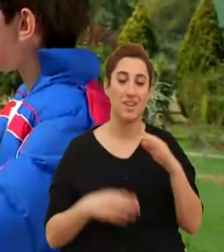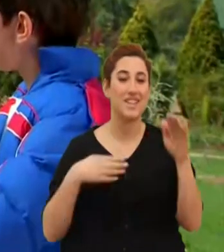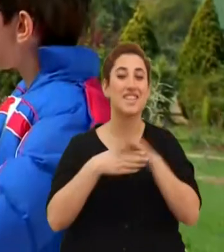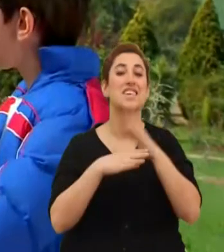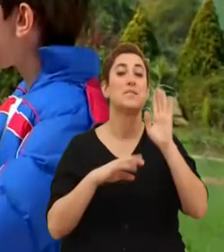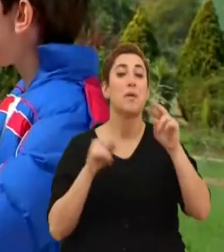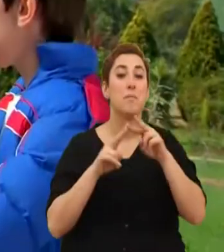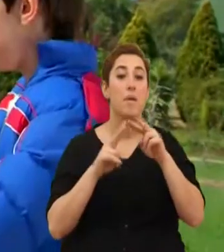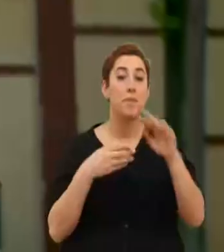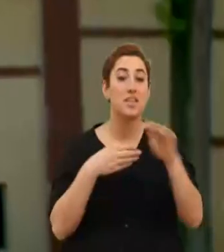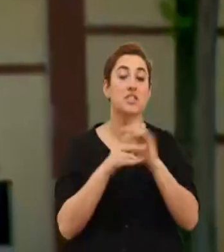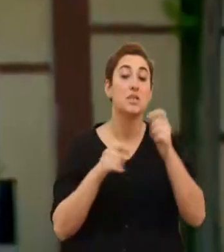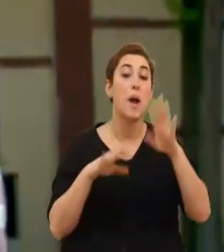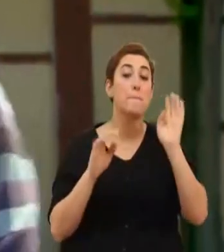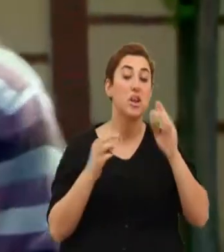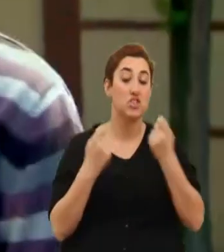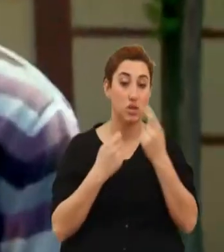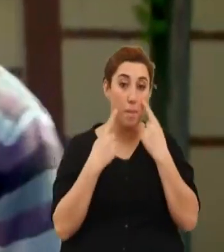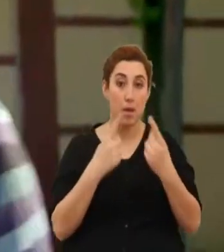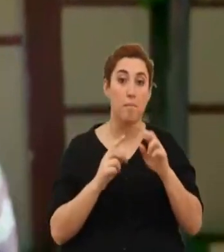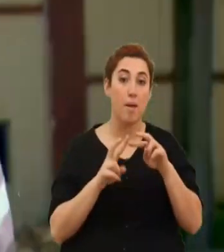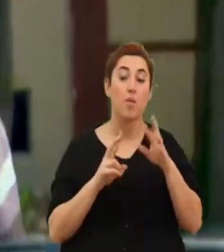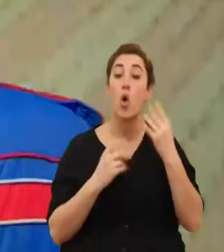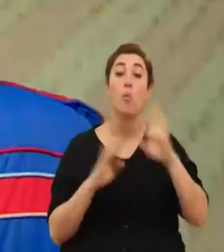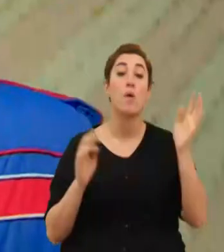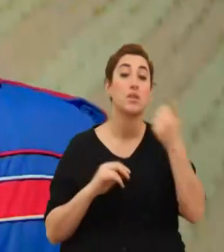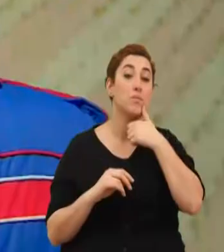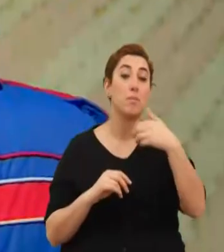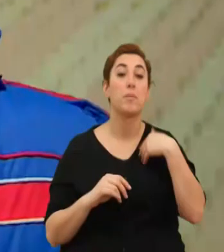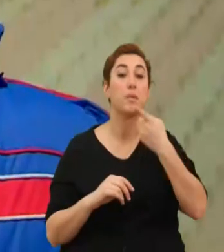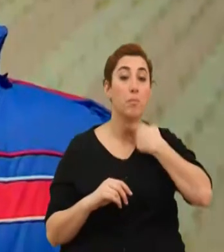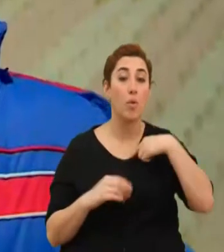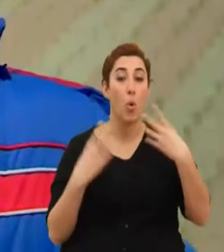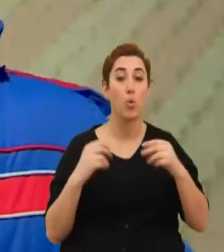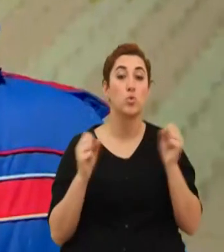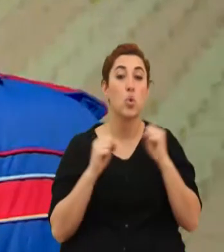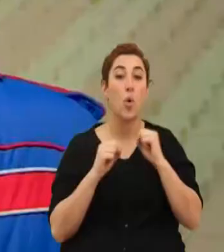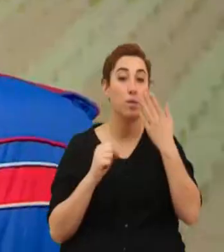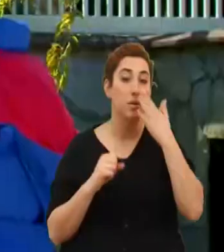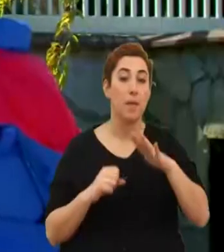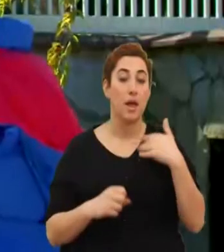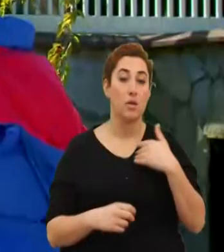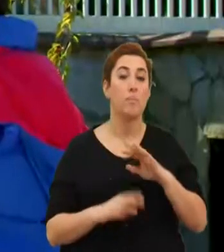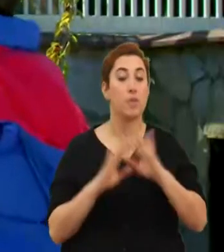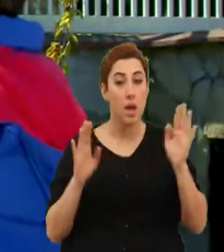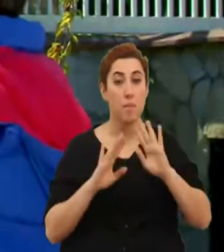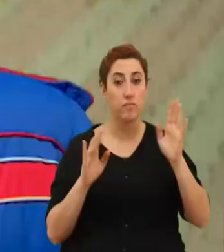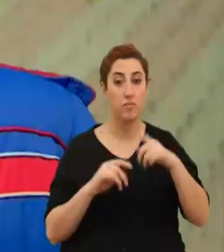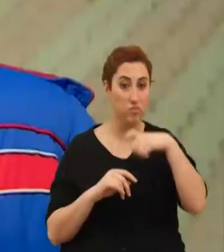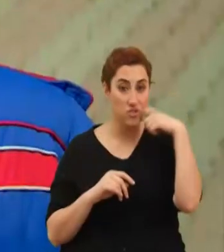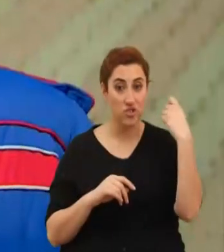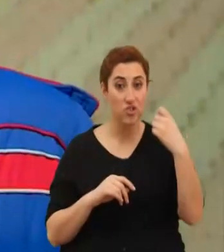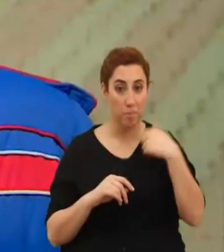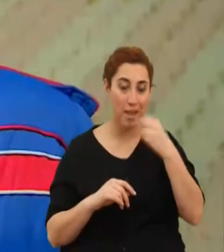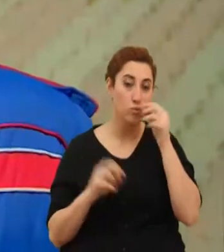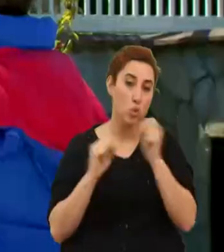girme Mehmet. Araya girme, işine bak Mehmet. Olmaz baba. Benim de canım çekiyor. Soğumasını bekliyorum. Tamam oğlum işte, sıcak